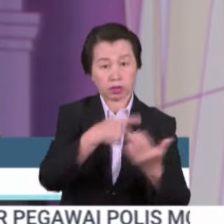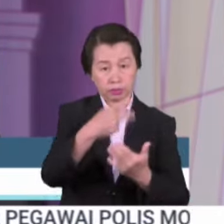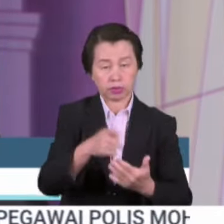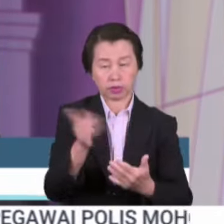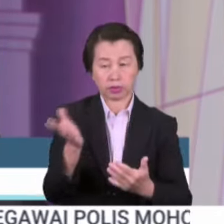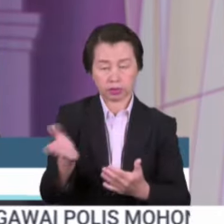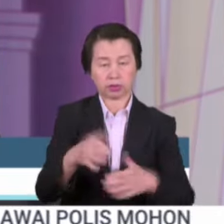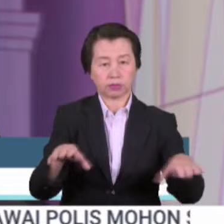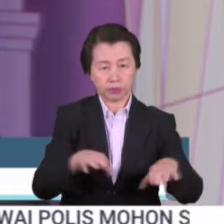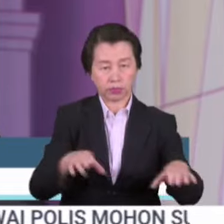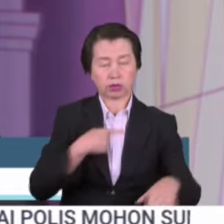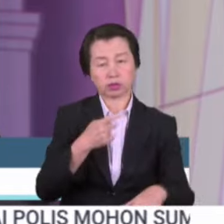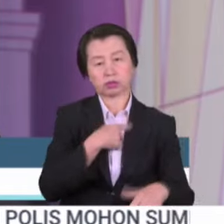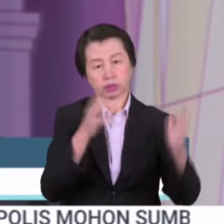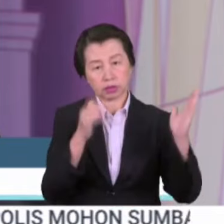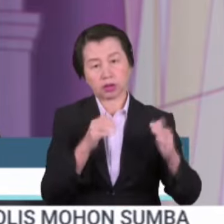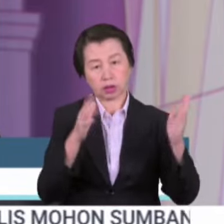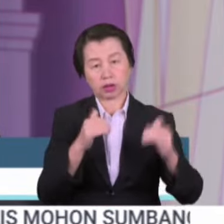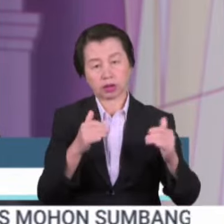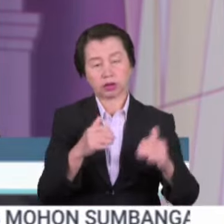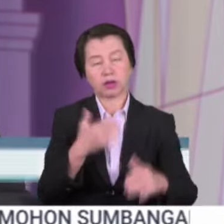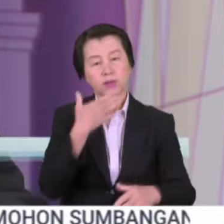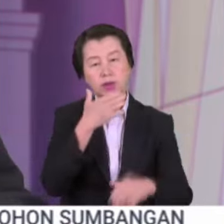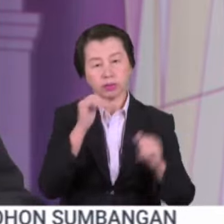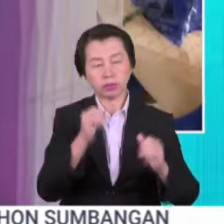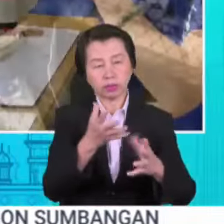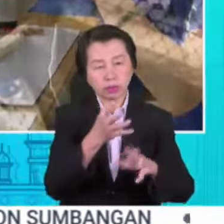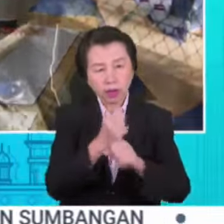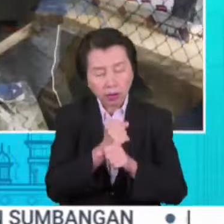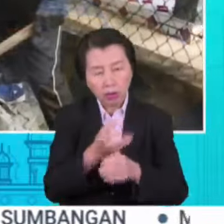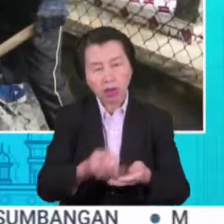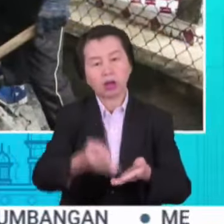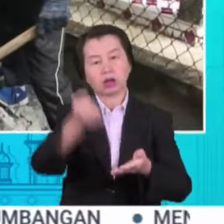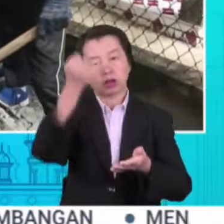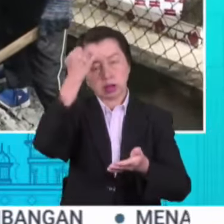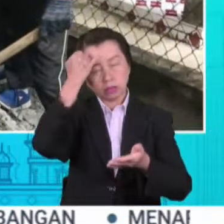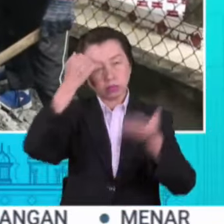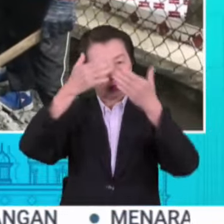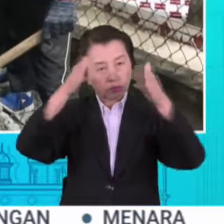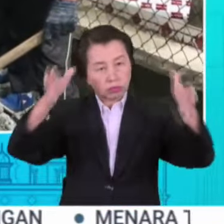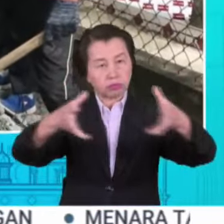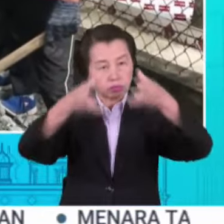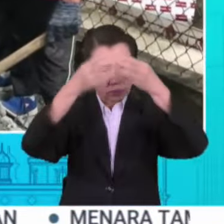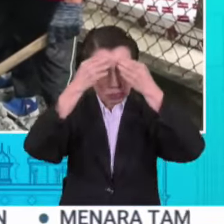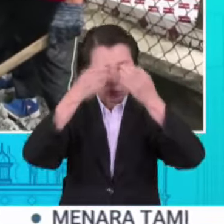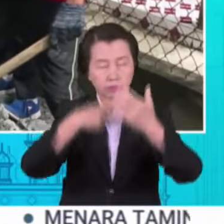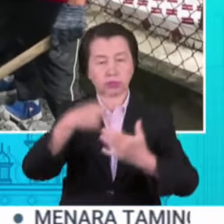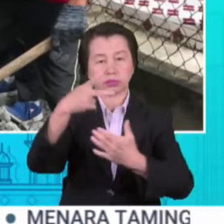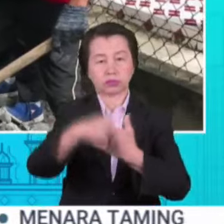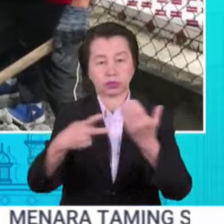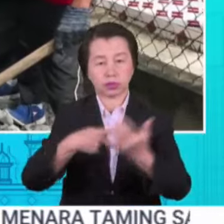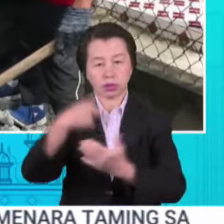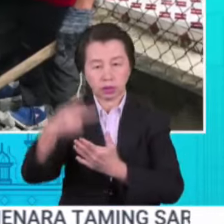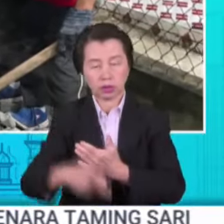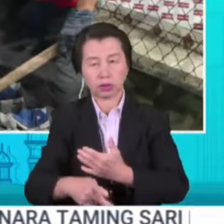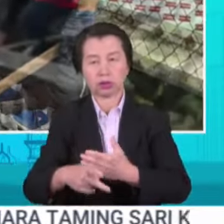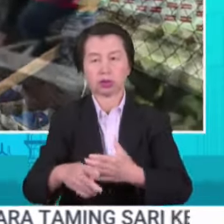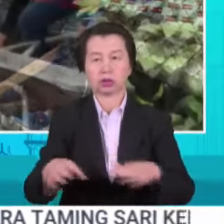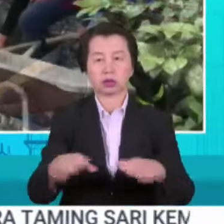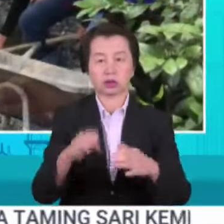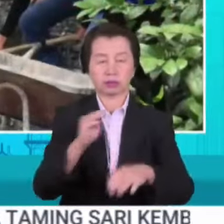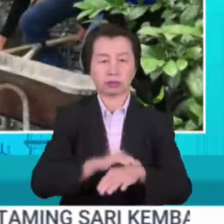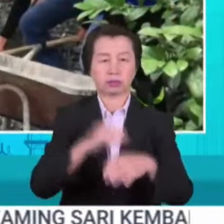laksanakan kita harap dengan si beliau dapat mendapat ilmu atau pergedahan tentang program-program pelaksanaan